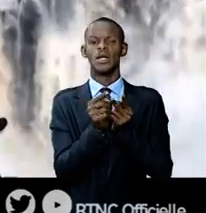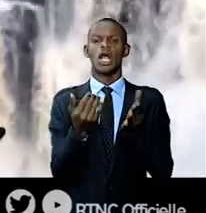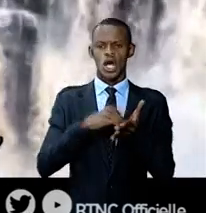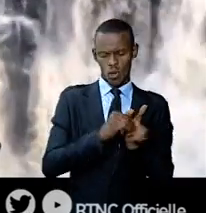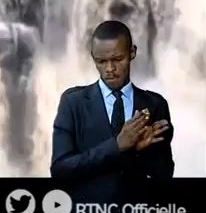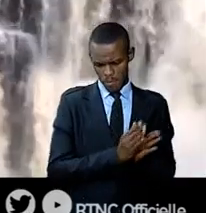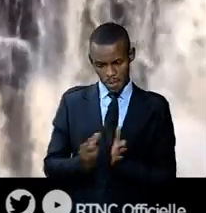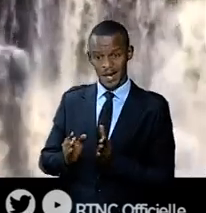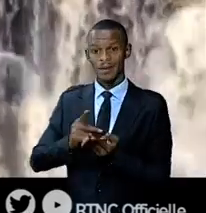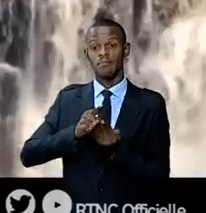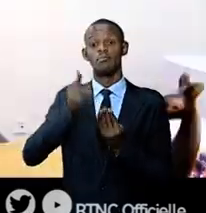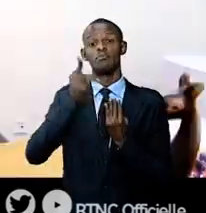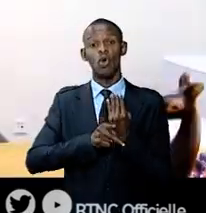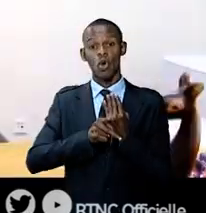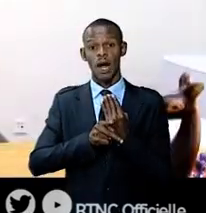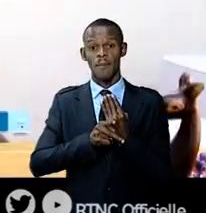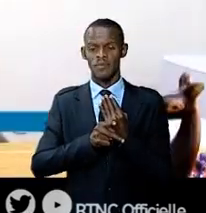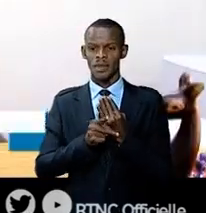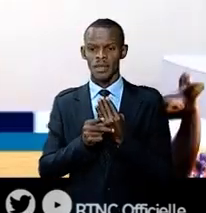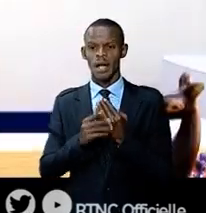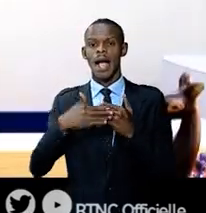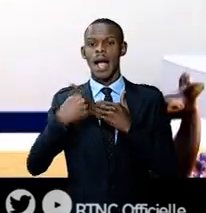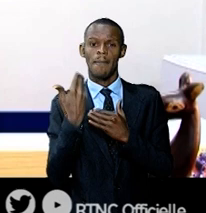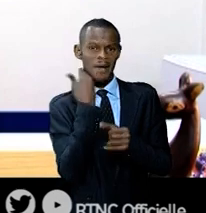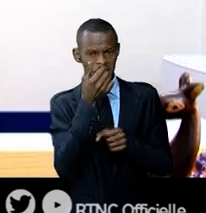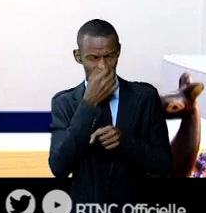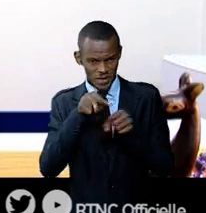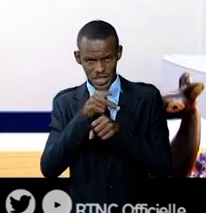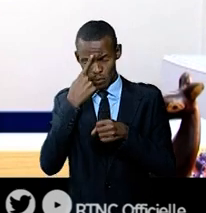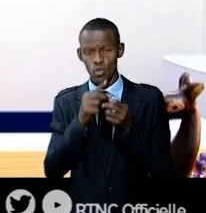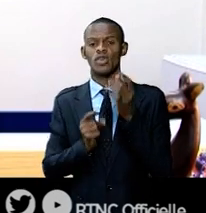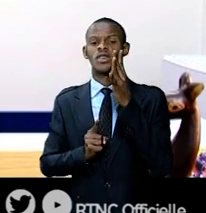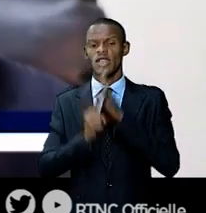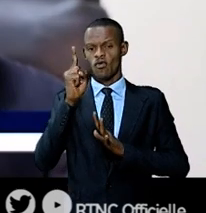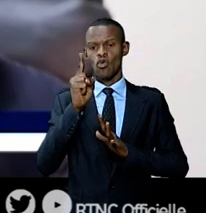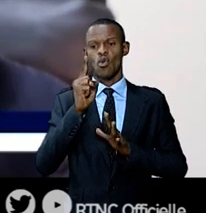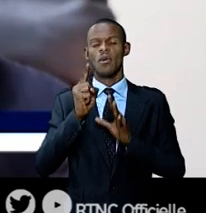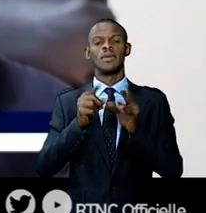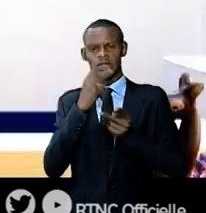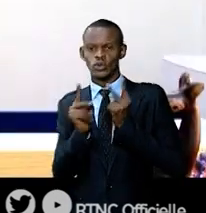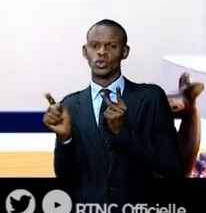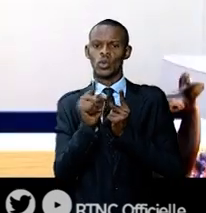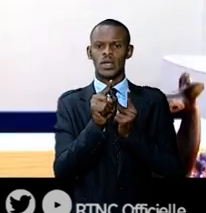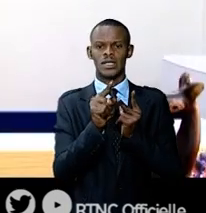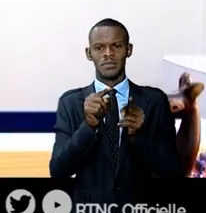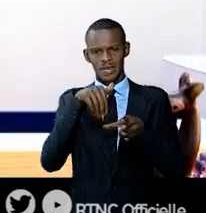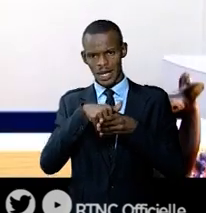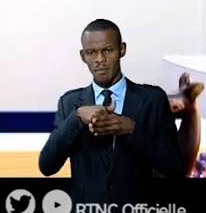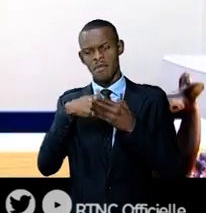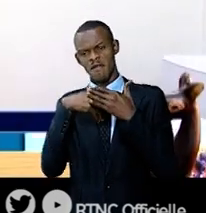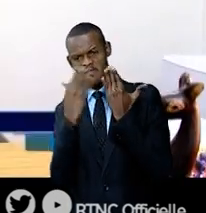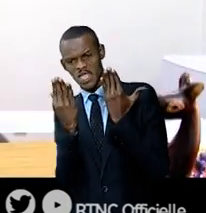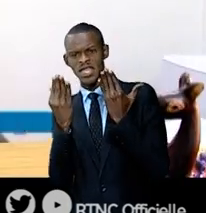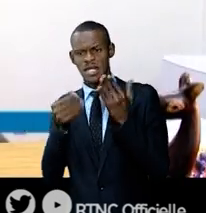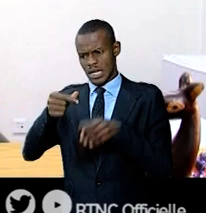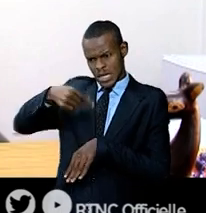qui met un accent particulier sur la promotion et le développement du tourisme domestique. De manière concrète, il s'agit d'une part de